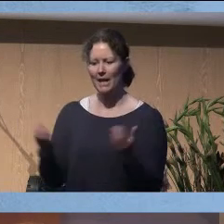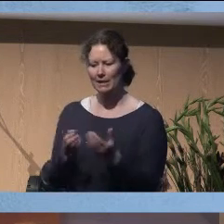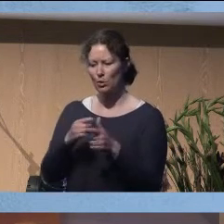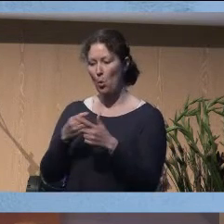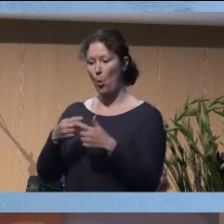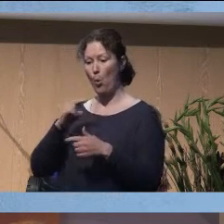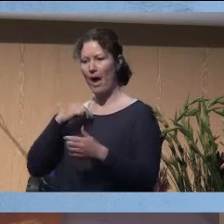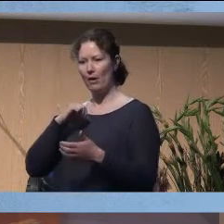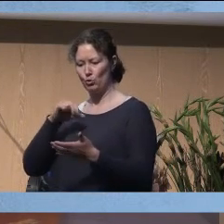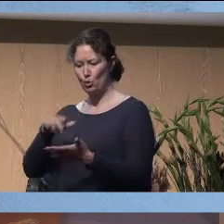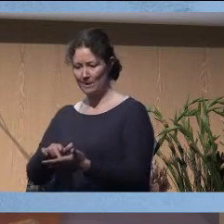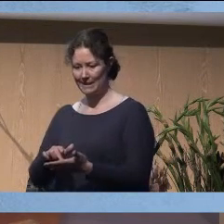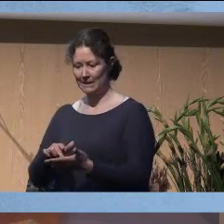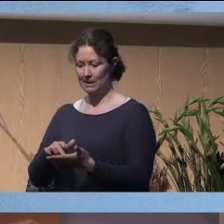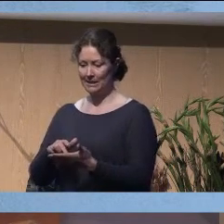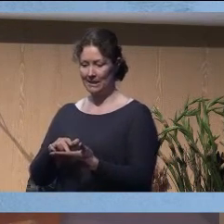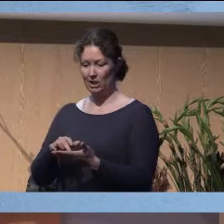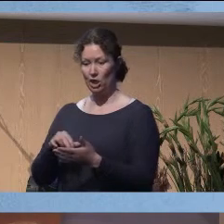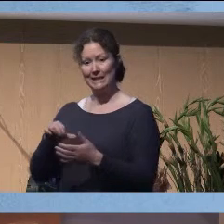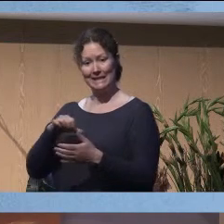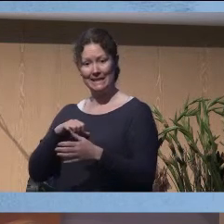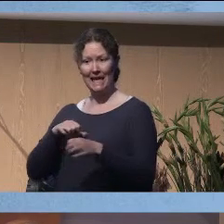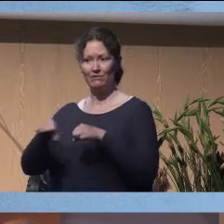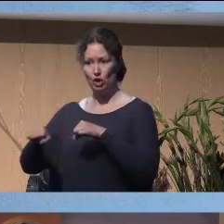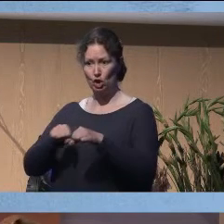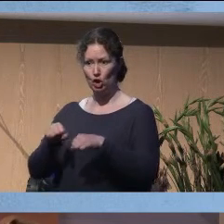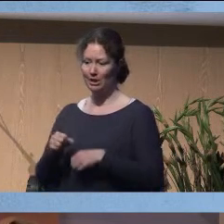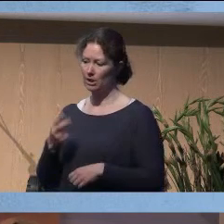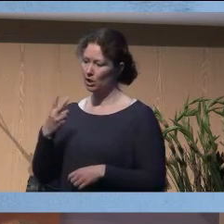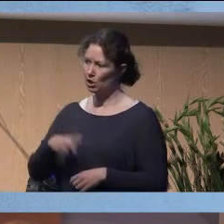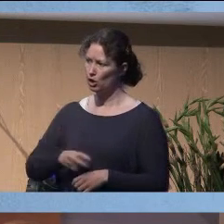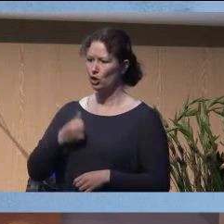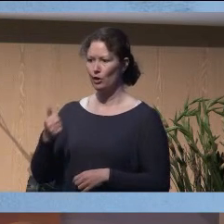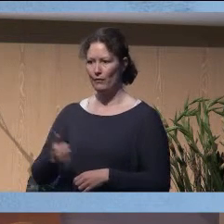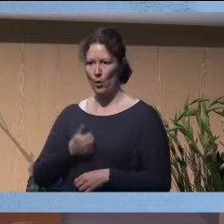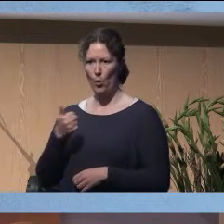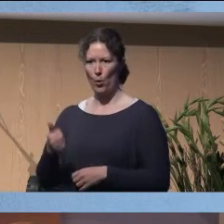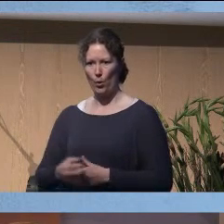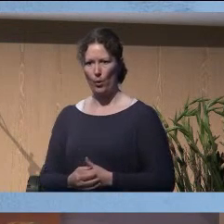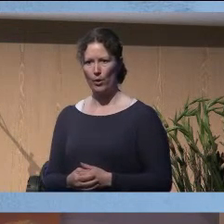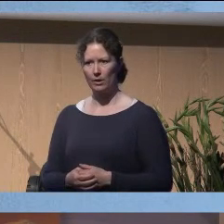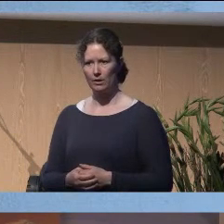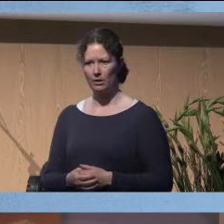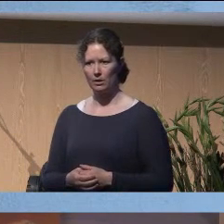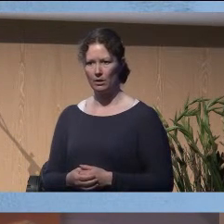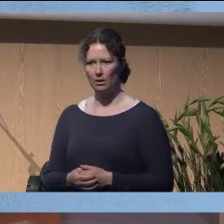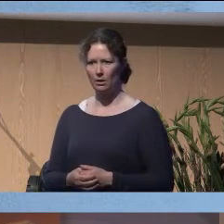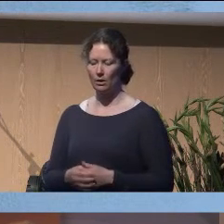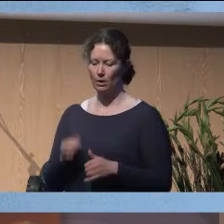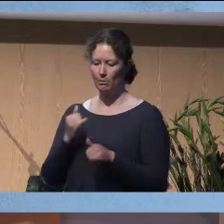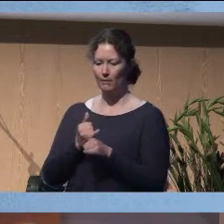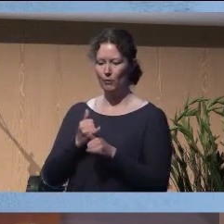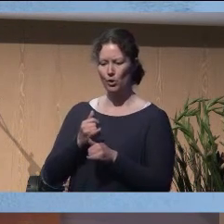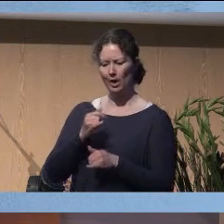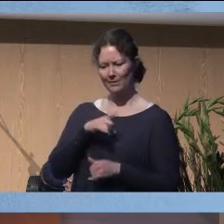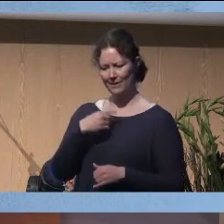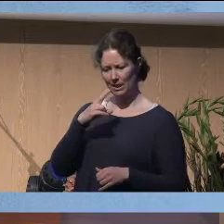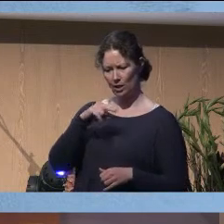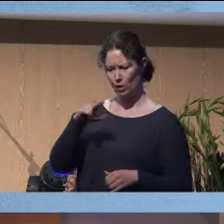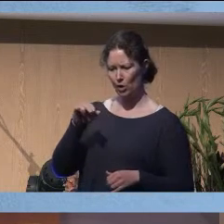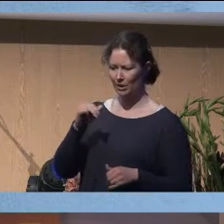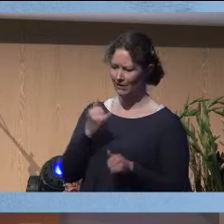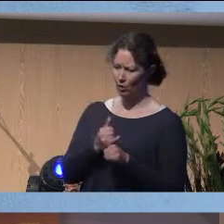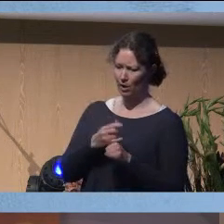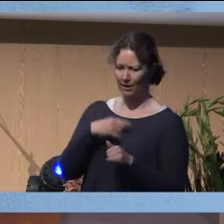autonomi, selvstyring. I 20 år. Og hvordan har vi i Norge greid å henge